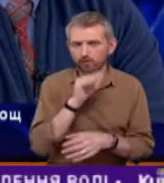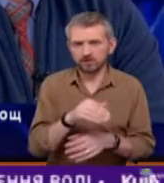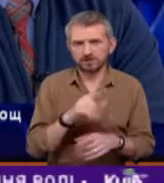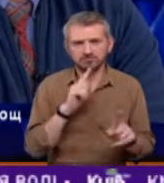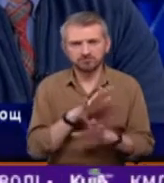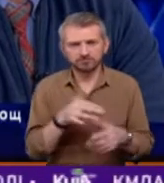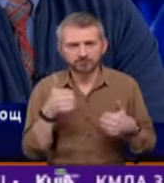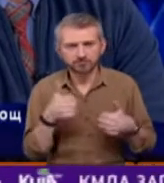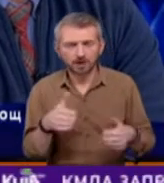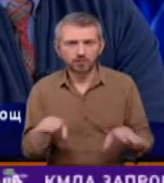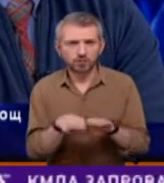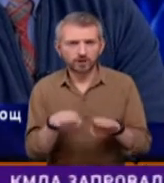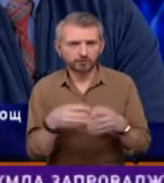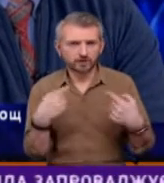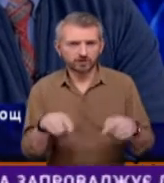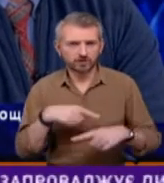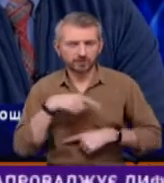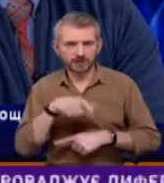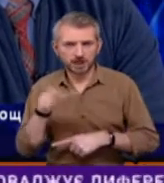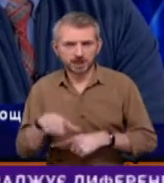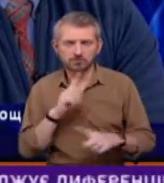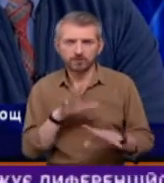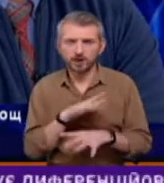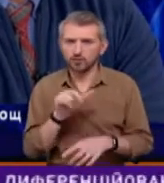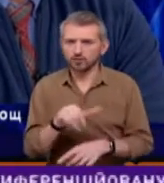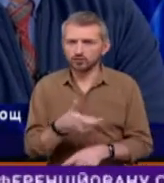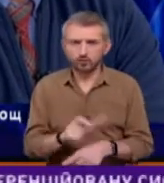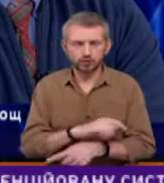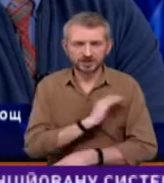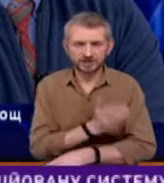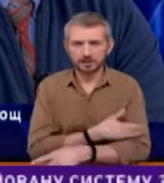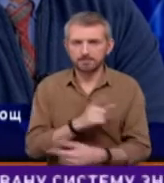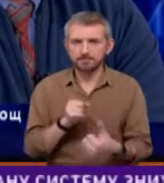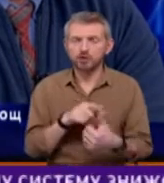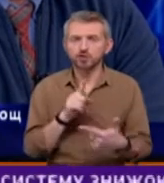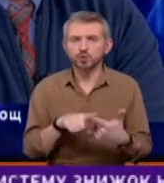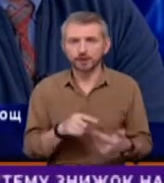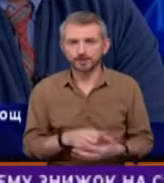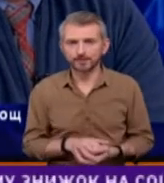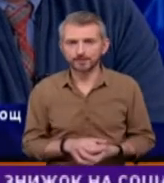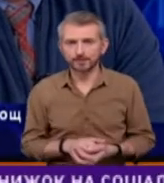хороший, порівнюючи з деякими іншими фіналістами. Вокал у неї дуже сильний. Це перше. Друге.